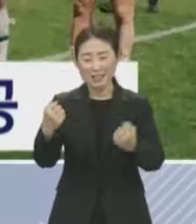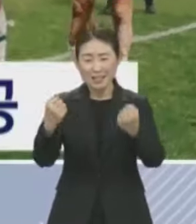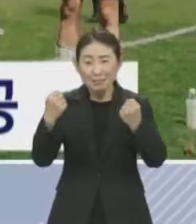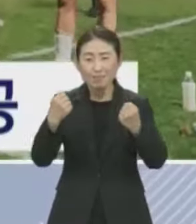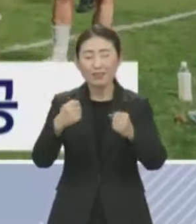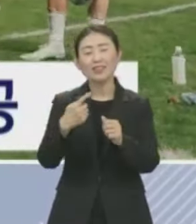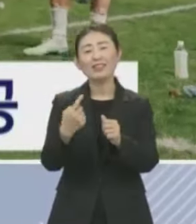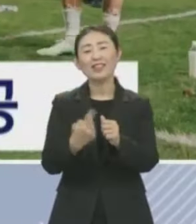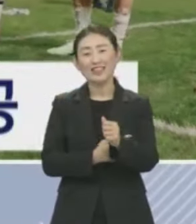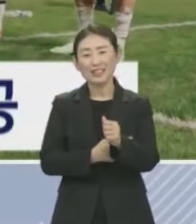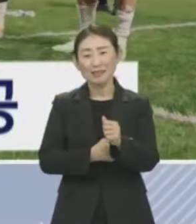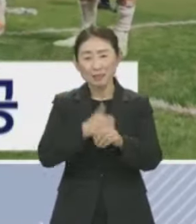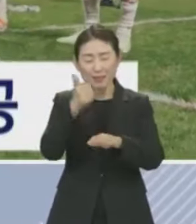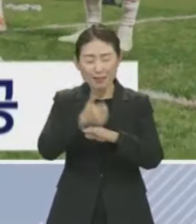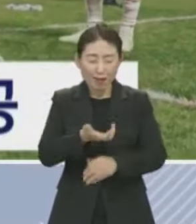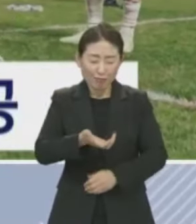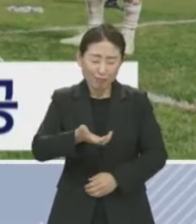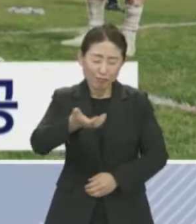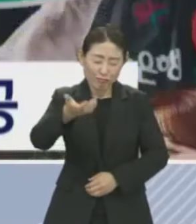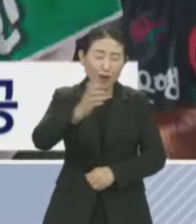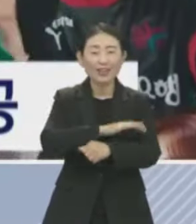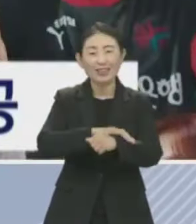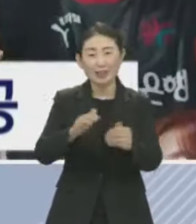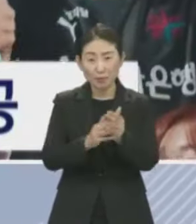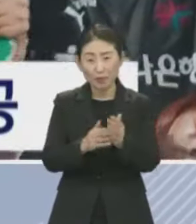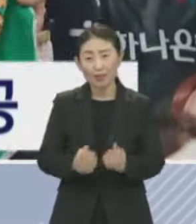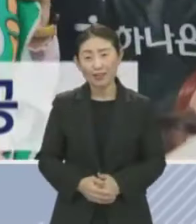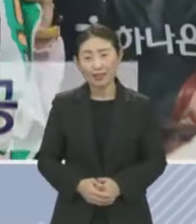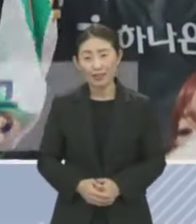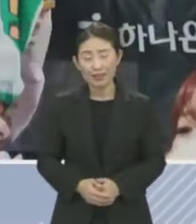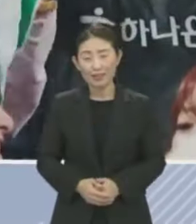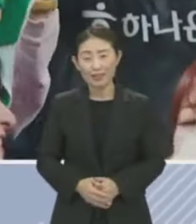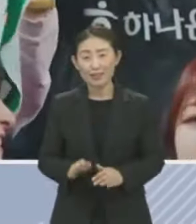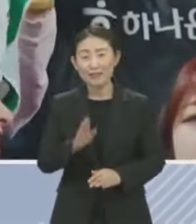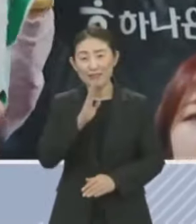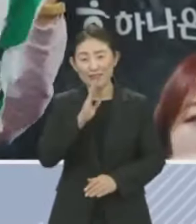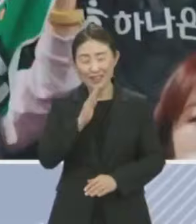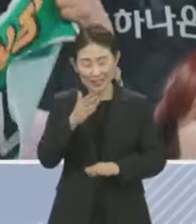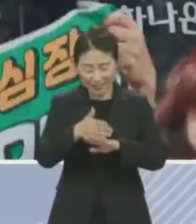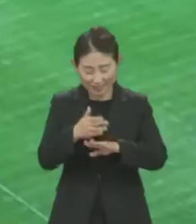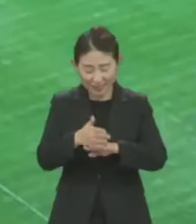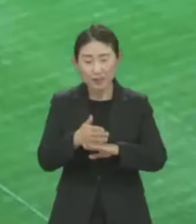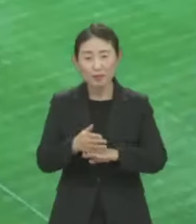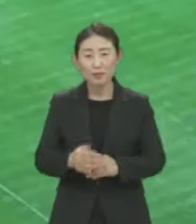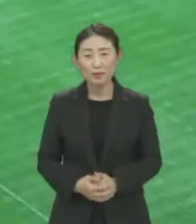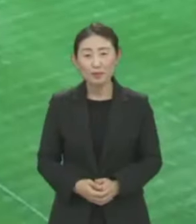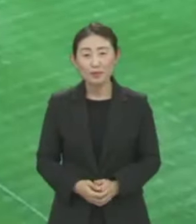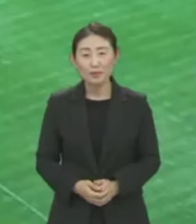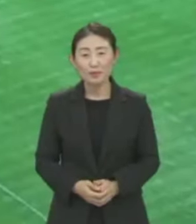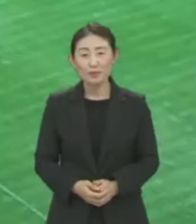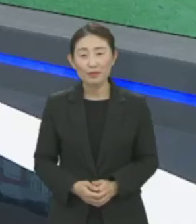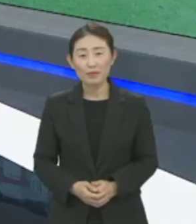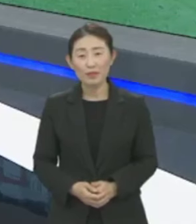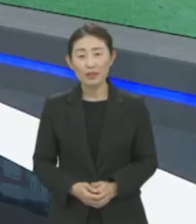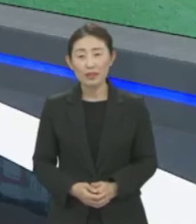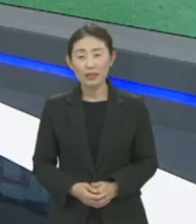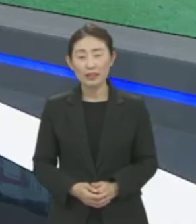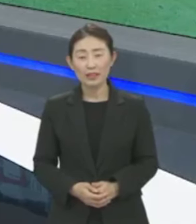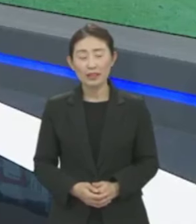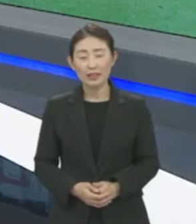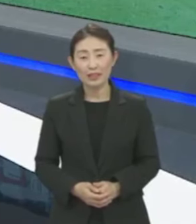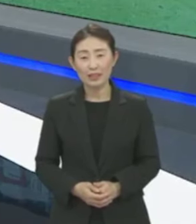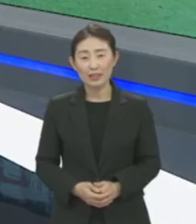힘입어서 우리가 끝까지 힘을 낼 수 있었던 것 같습니다. 뭐 이 자리를 빌려서 정말 감사하다는 말씀 전해드리고 싶습니다. 네, 좀 아픈